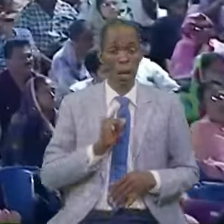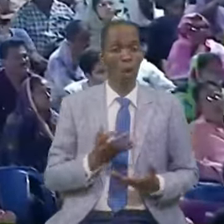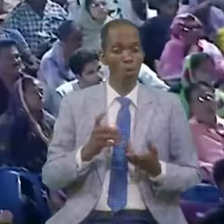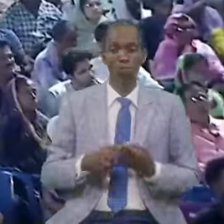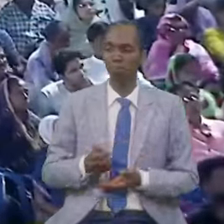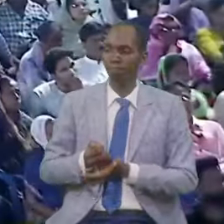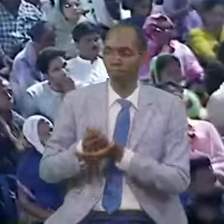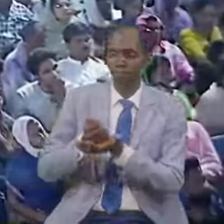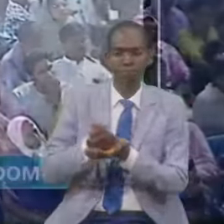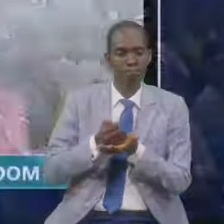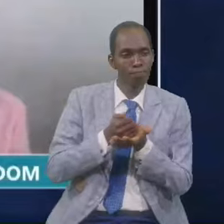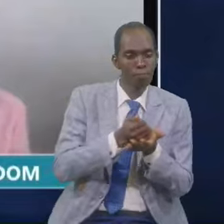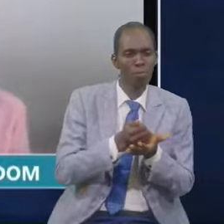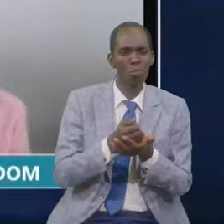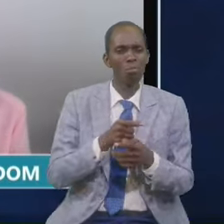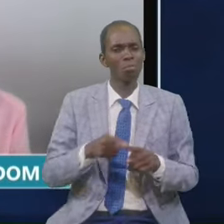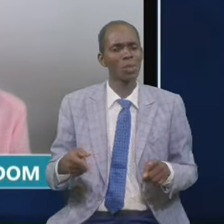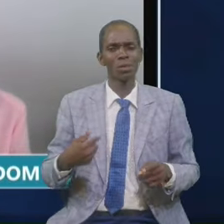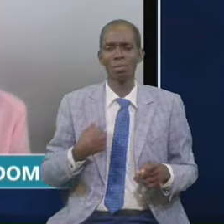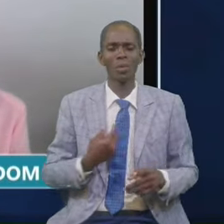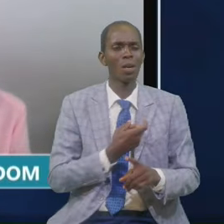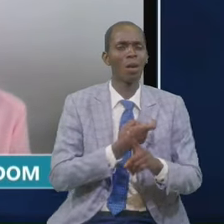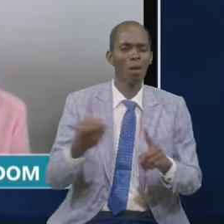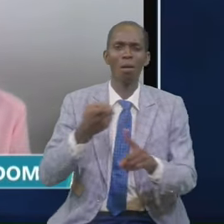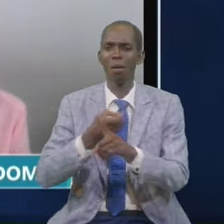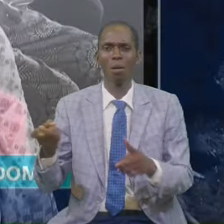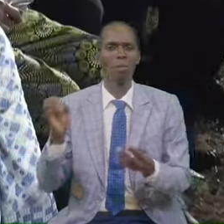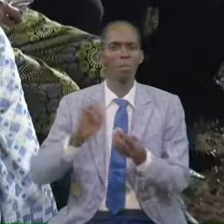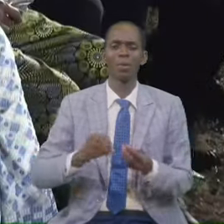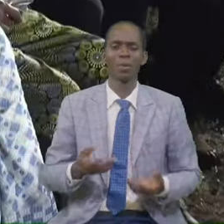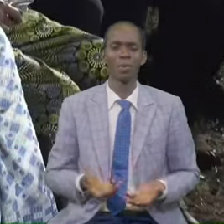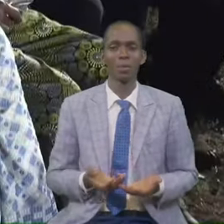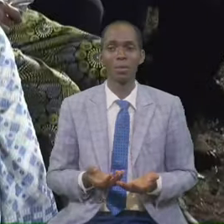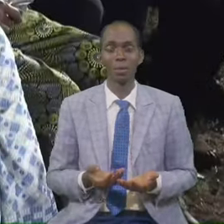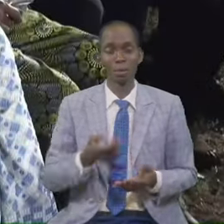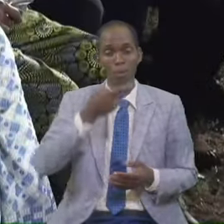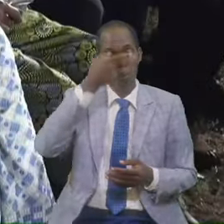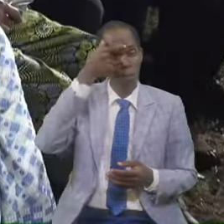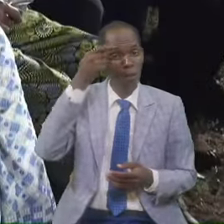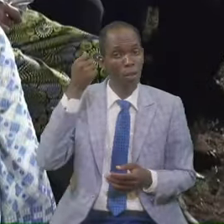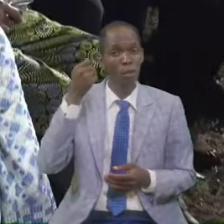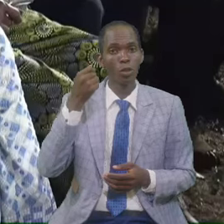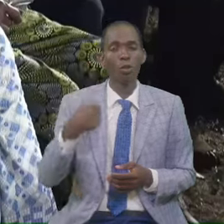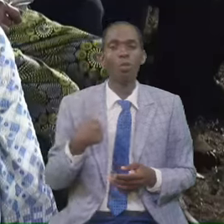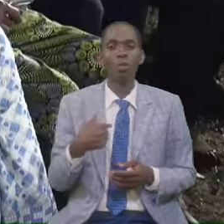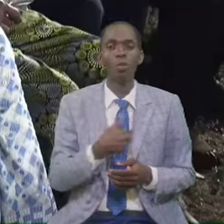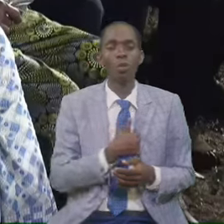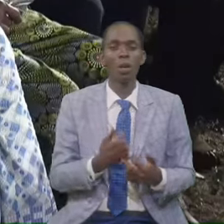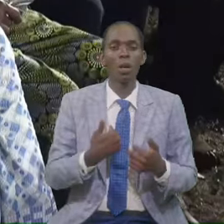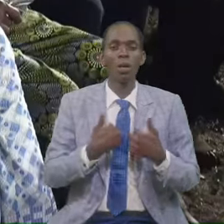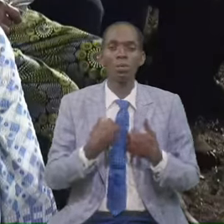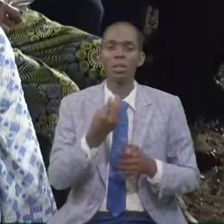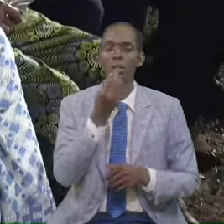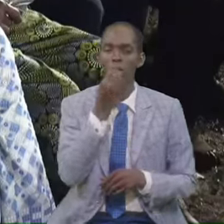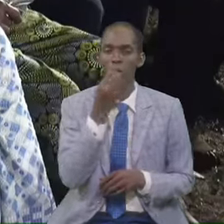సహాయకరంగా ఉండాలి. But I am harmful. కానీ కీడుకరంగా ఉంటాను. Because we ate the food, the